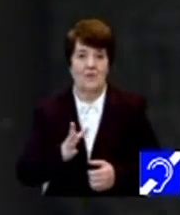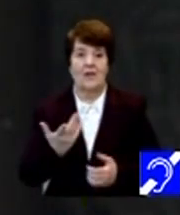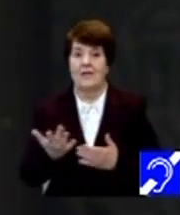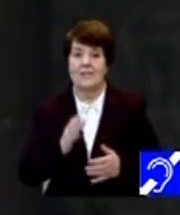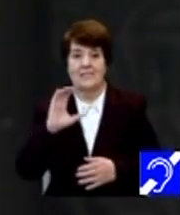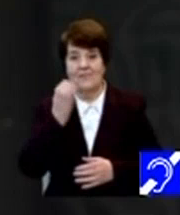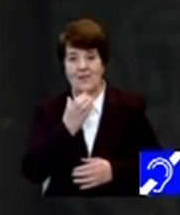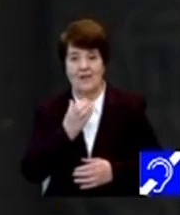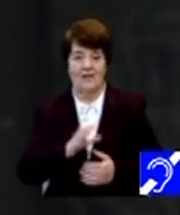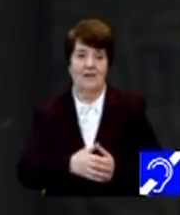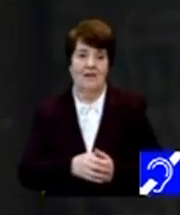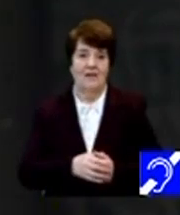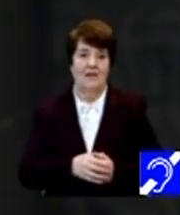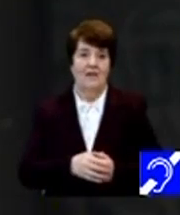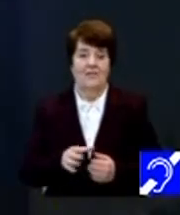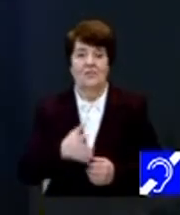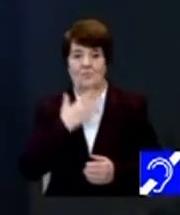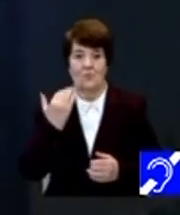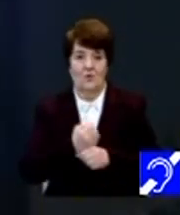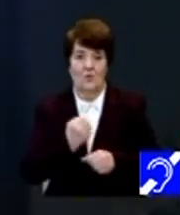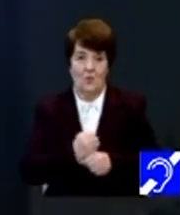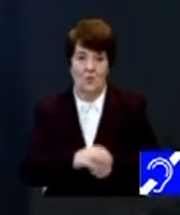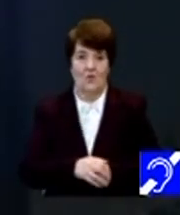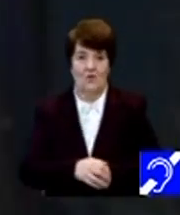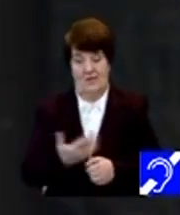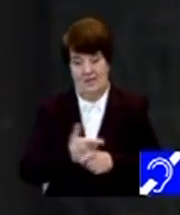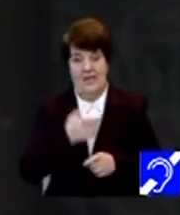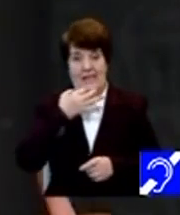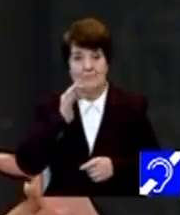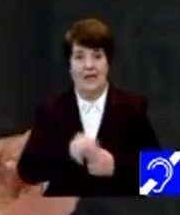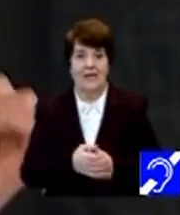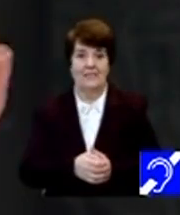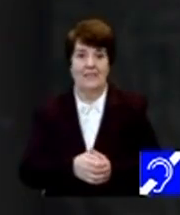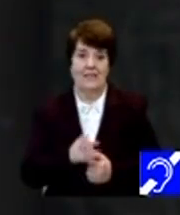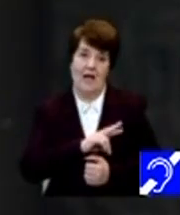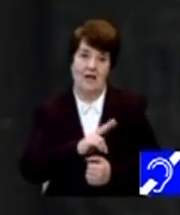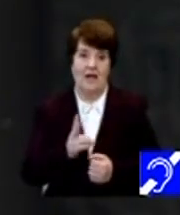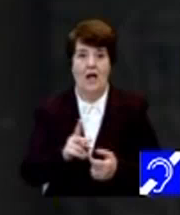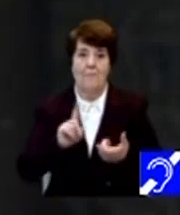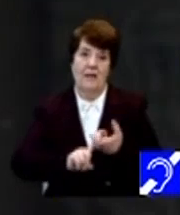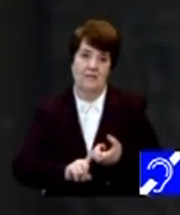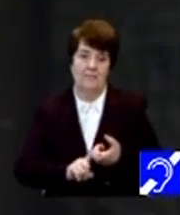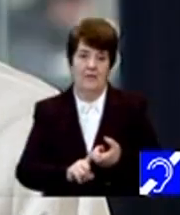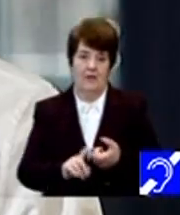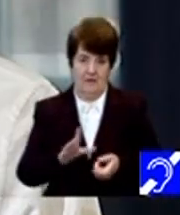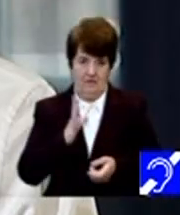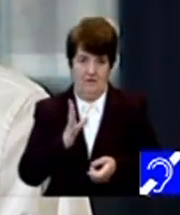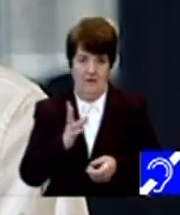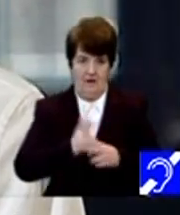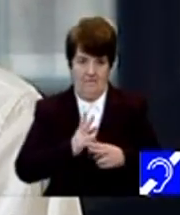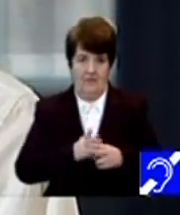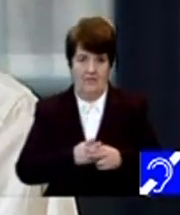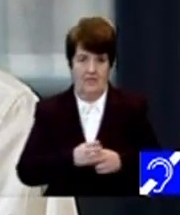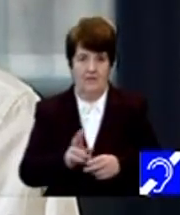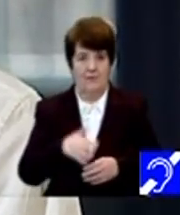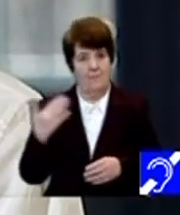eu aia pe cât de sever aș vrea. Na, o fi și un lucru bun și lipsa de experiență. Dacă cumva pandemia ți-a afectat